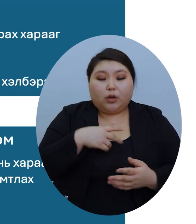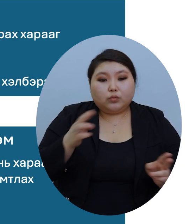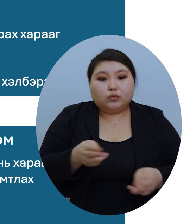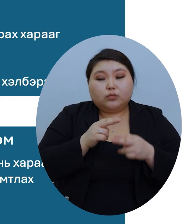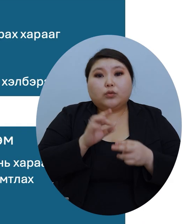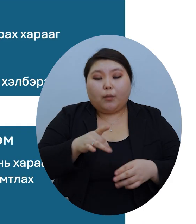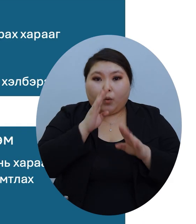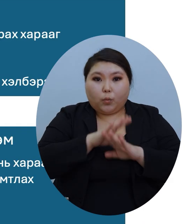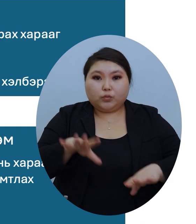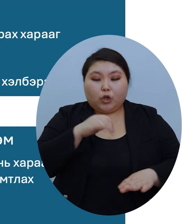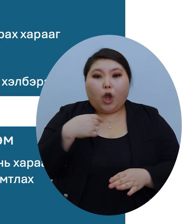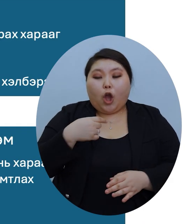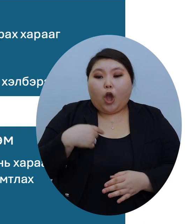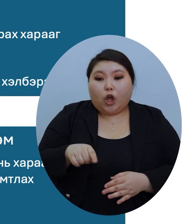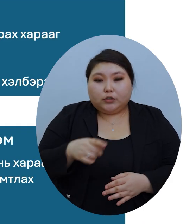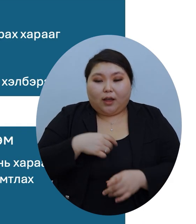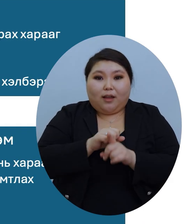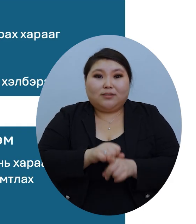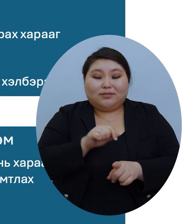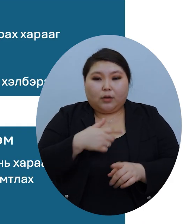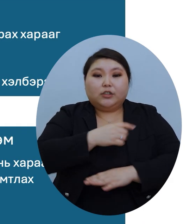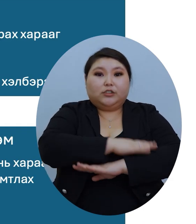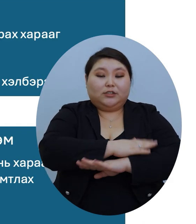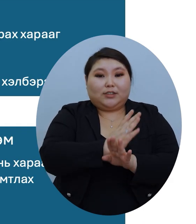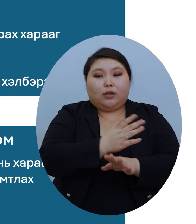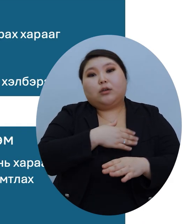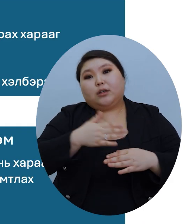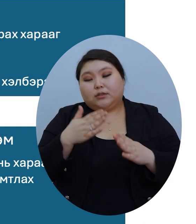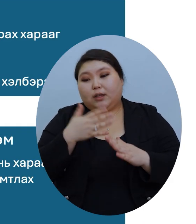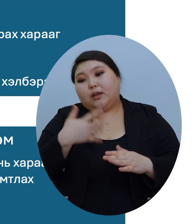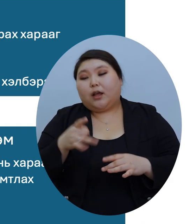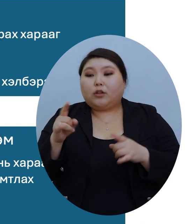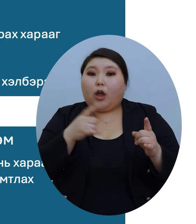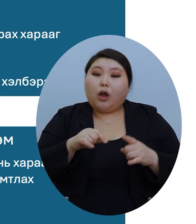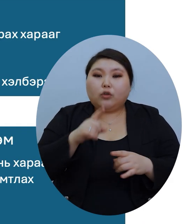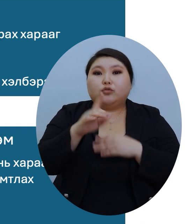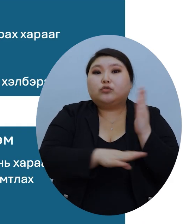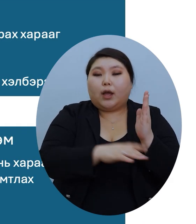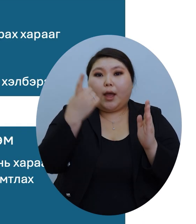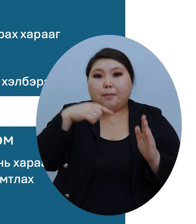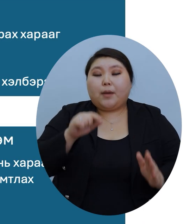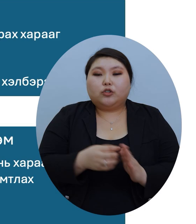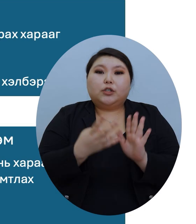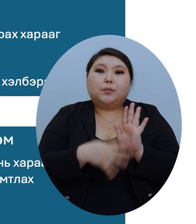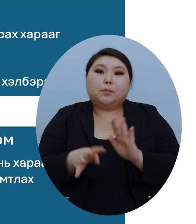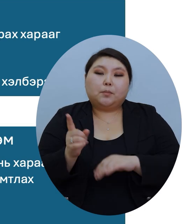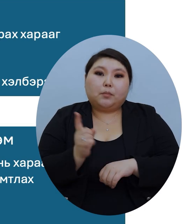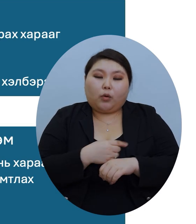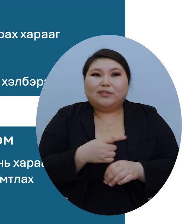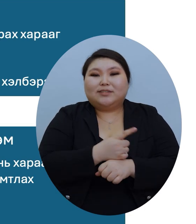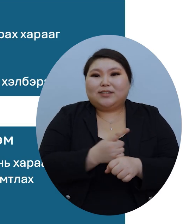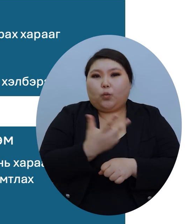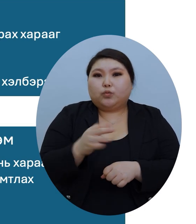ачааллын дараа буюу хичээлийн дараа гадаа гаргах нь өдөрт хамгийн багадаа 90 минут буюу цаг 30 минутыг гадаа гаргах нь тухайн